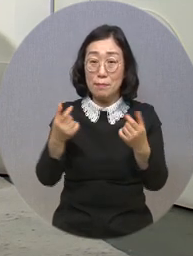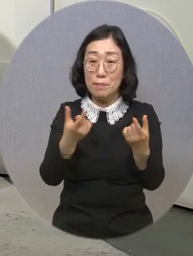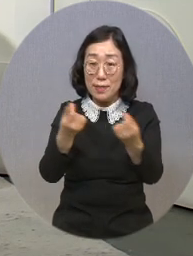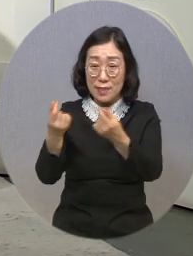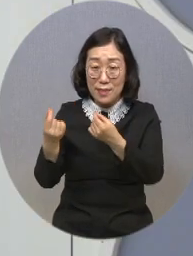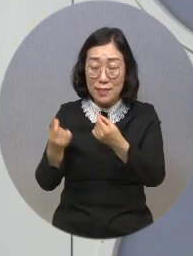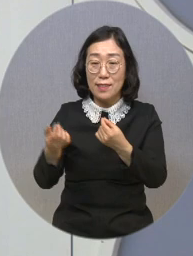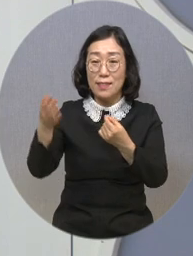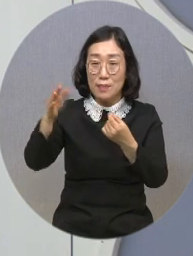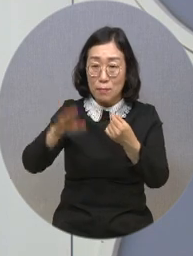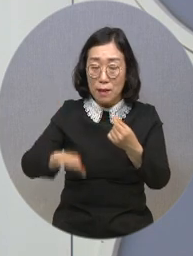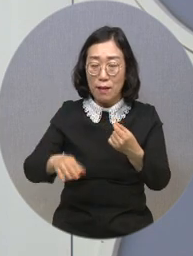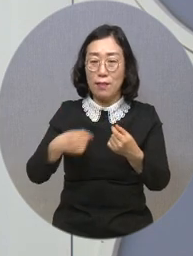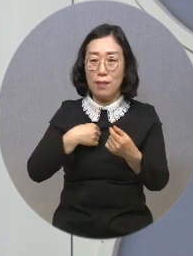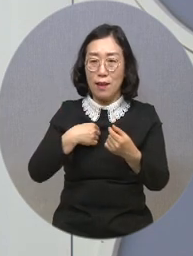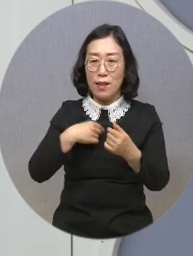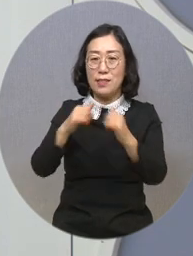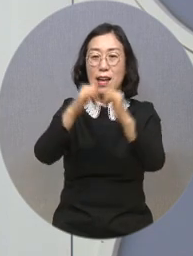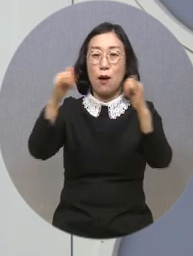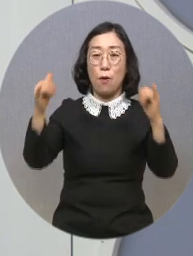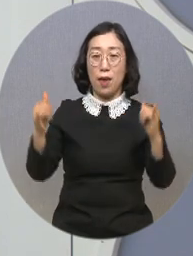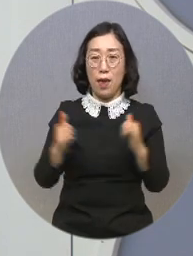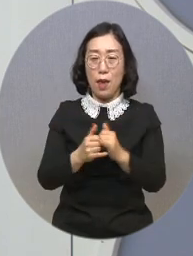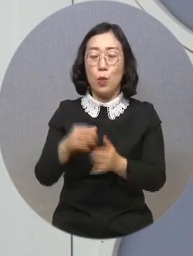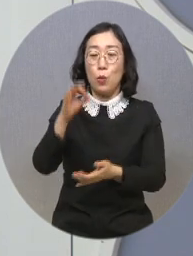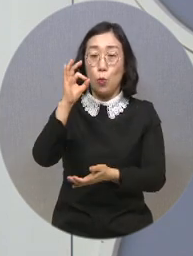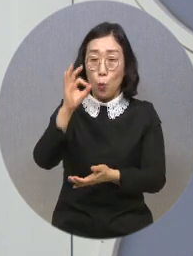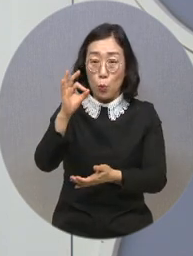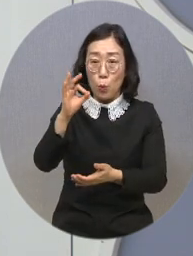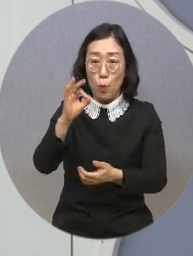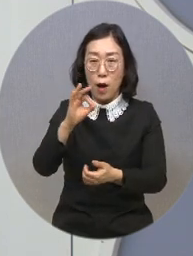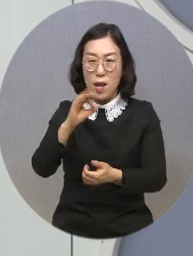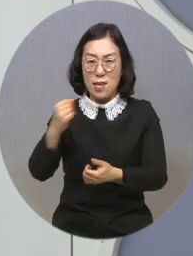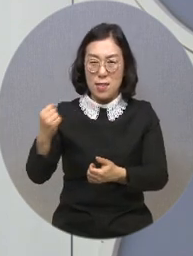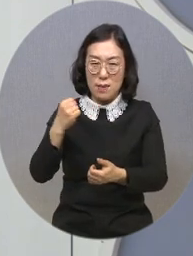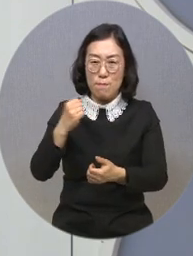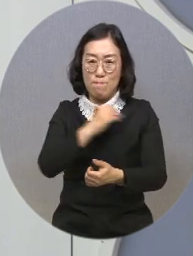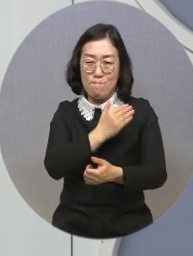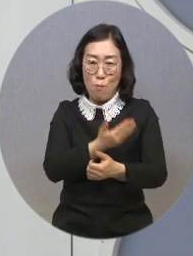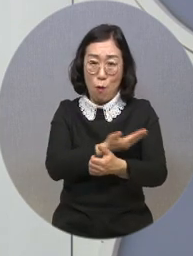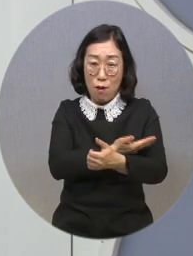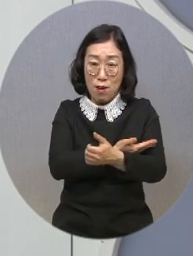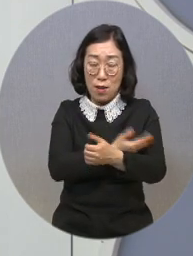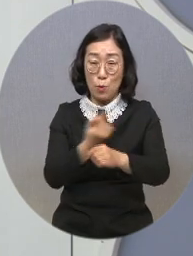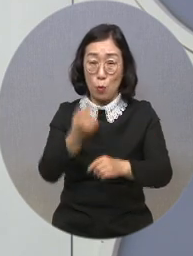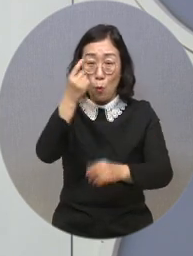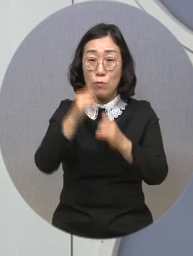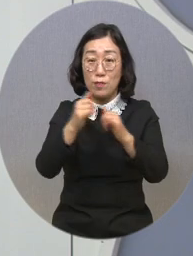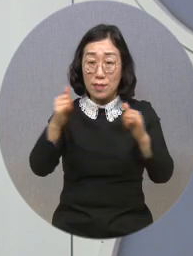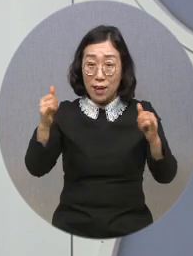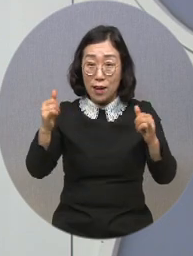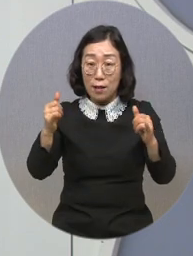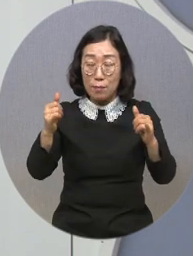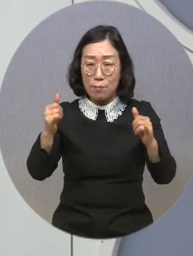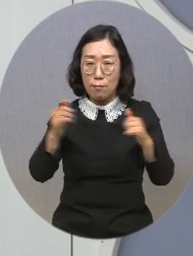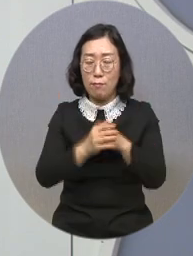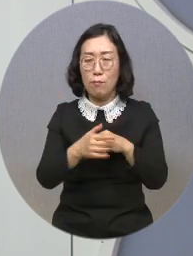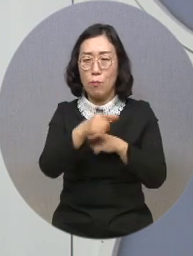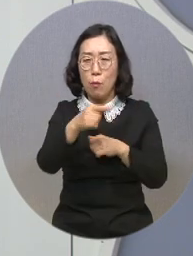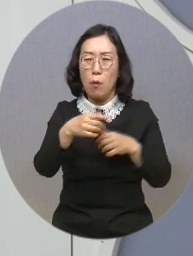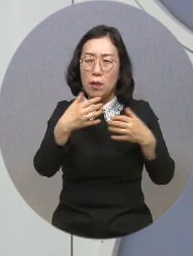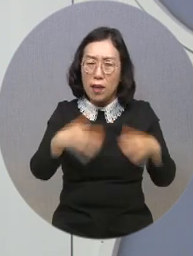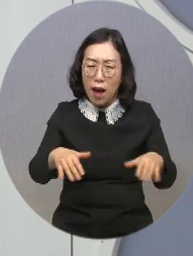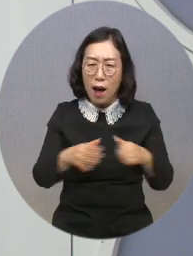생각하는데 역시 우리 사회에는 이제 돈과 권력이 있는 가진 사람들이 있는 반면에 네. 또